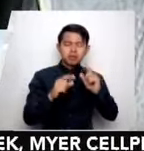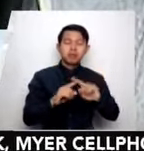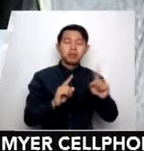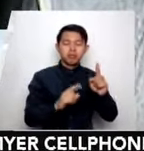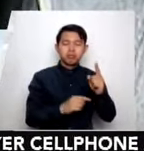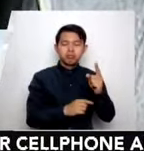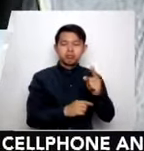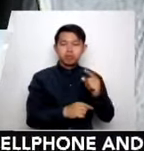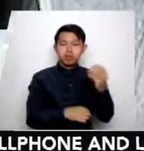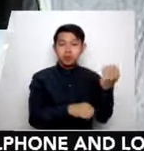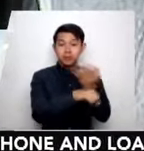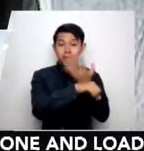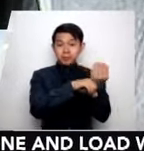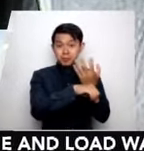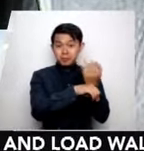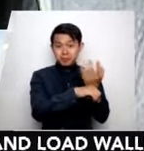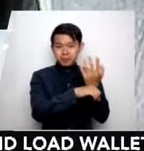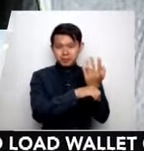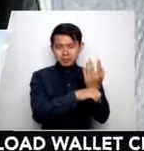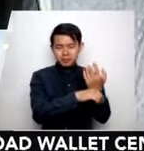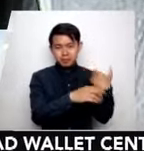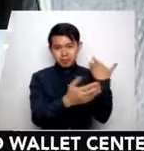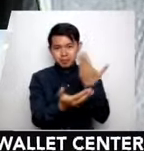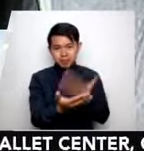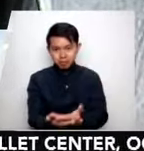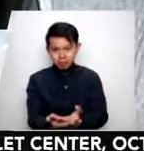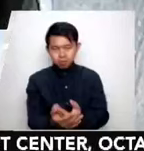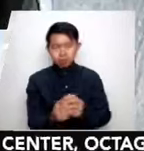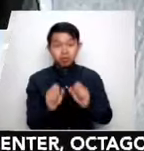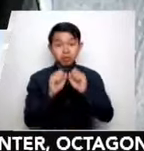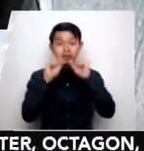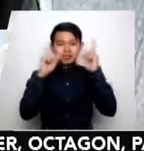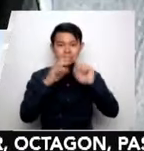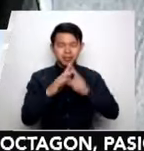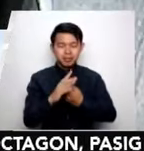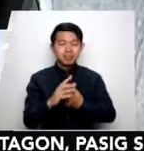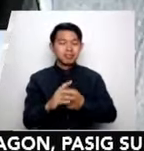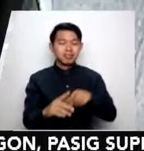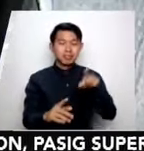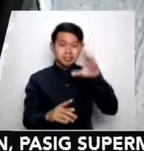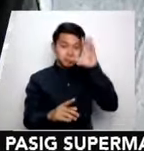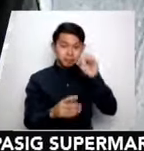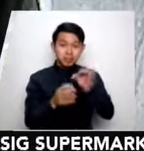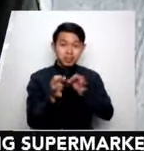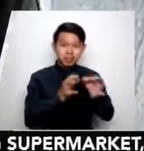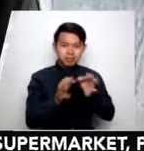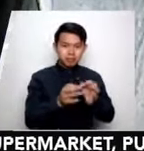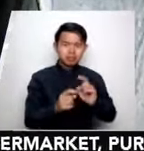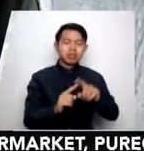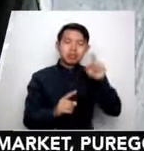niya, iidlip lang dapat siya habang naghihintay sa pila pero napasarap ng tulog.